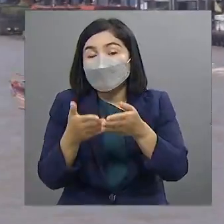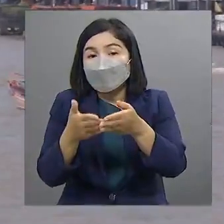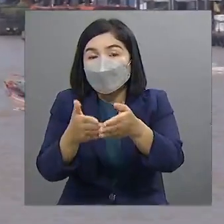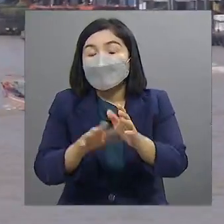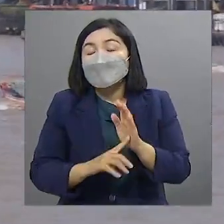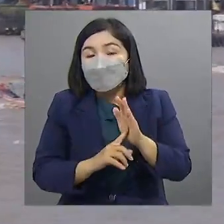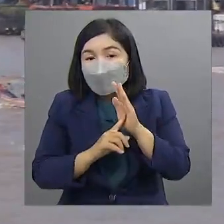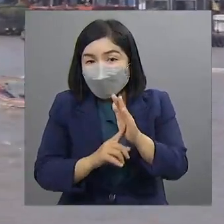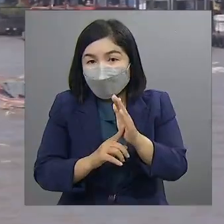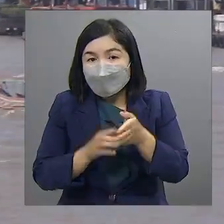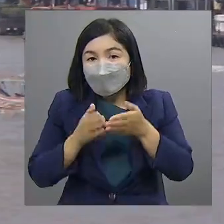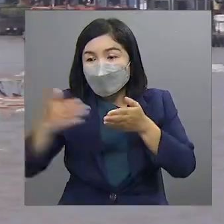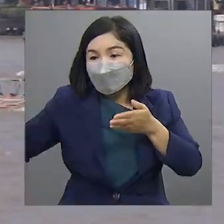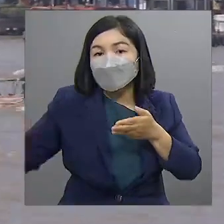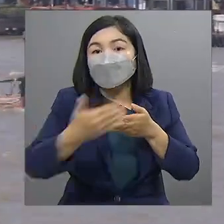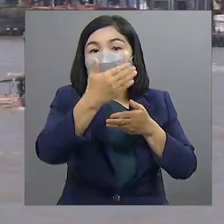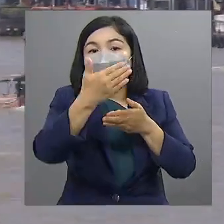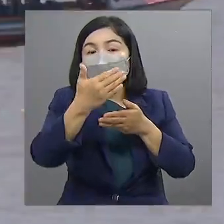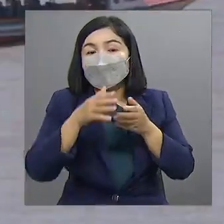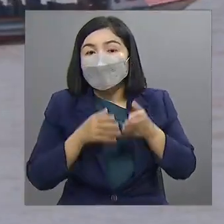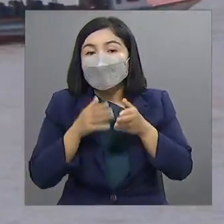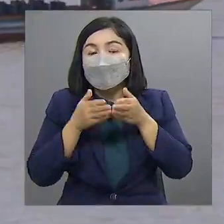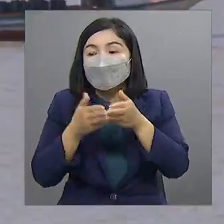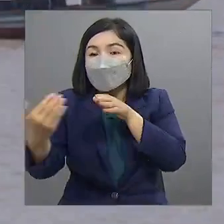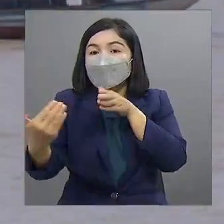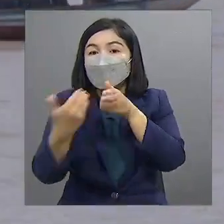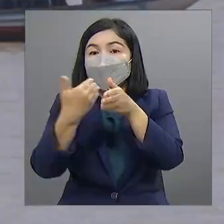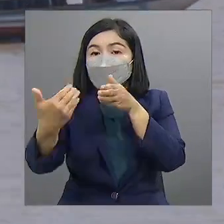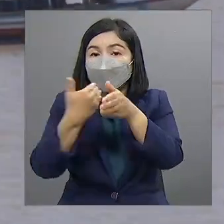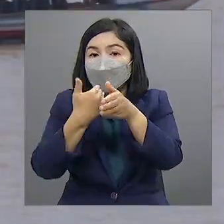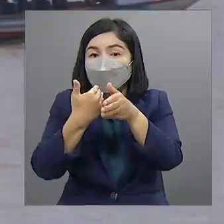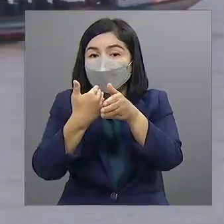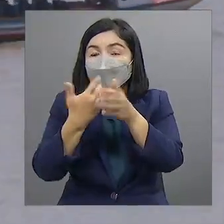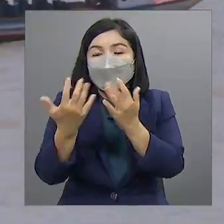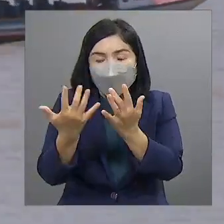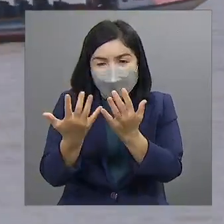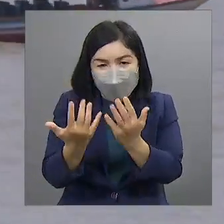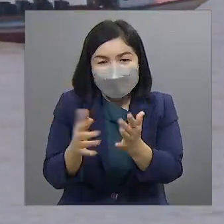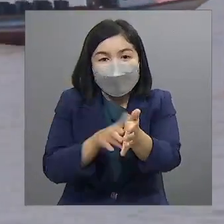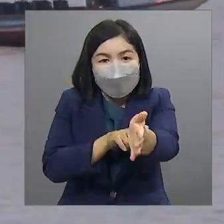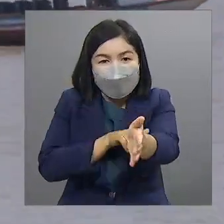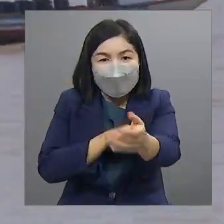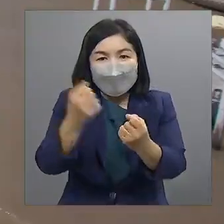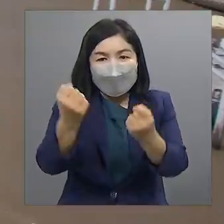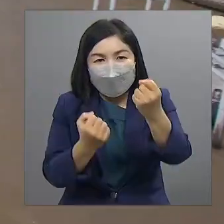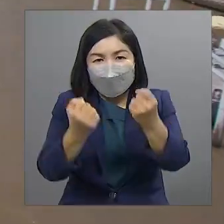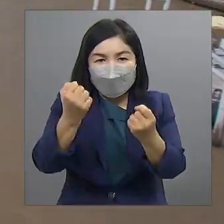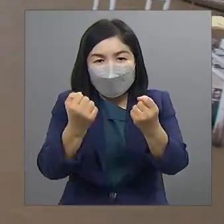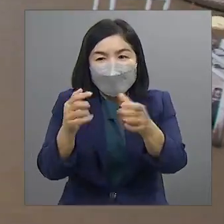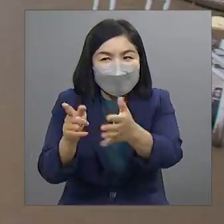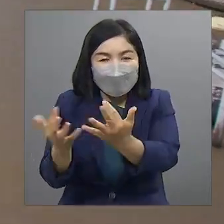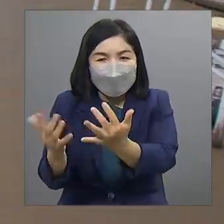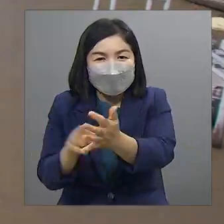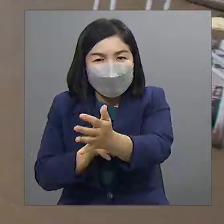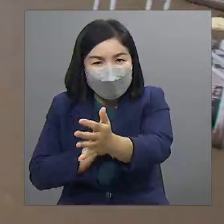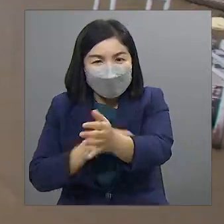หน้าใช่ไหมแล้วมีเรือสวนกับเราอย่างเงี้ย ค่ะ เราก็ต้องชะลอและชะลอว่าจะไปทางไหนได้เรือทาง